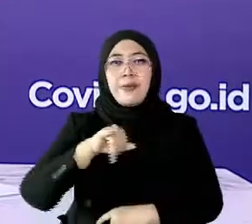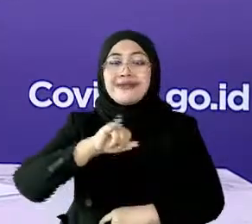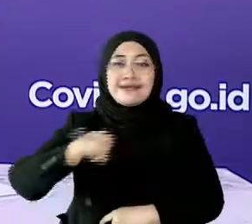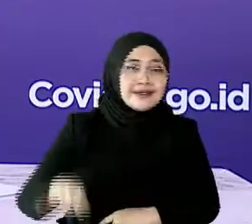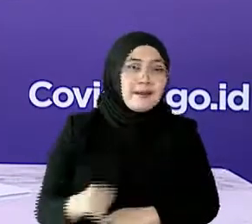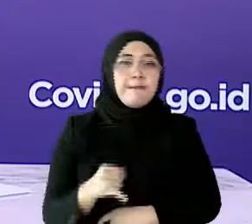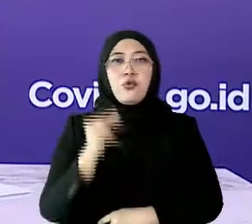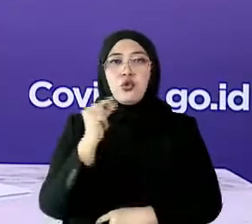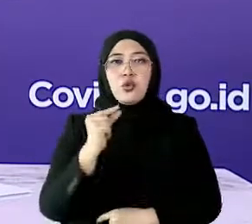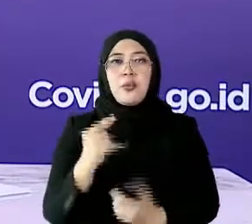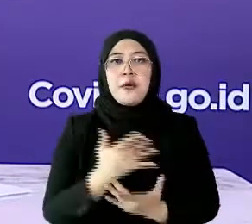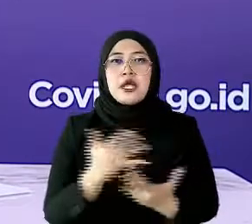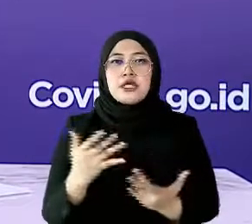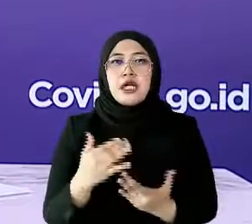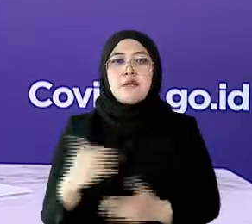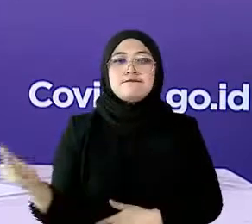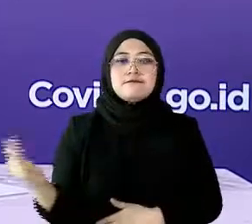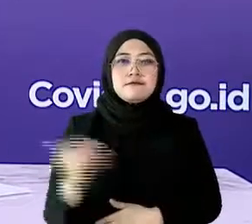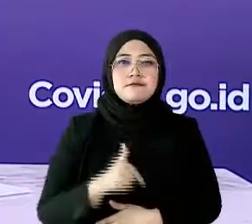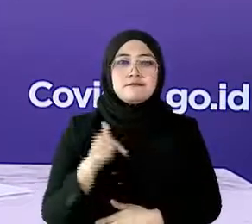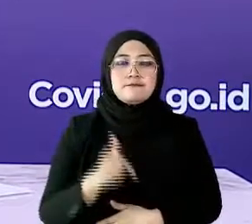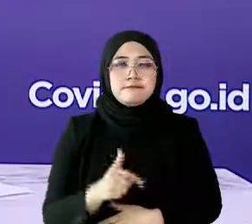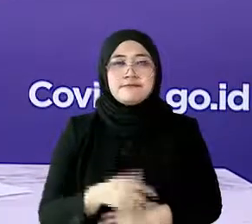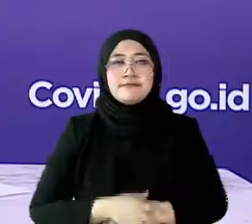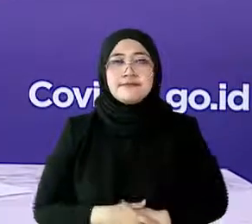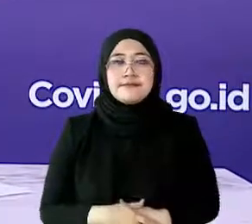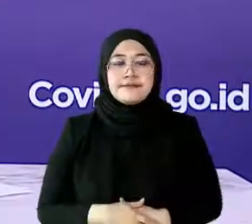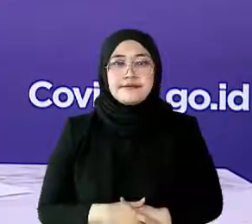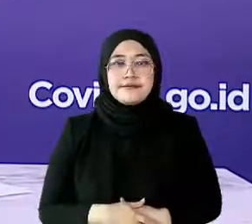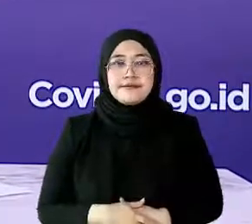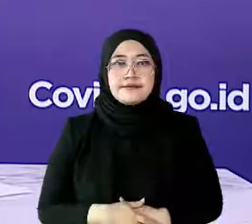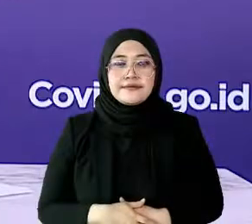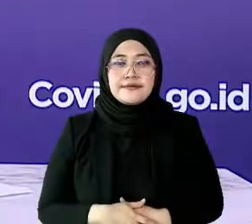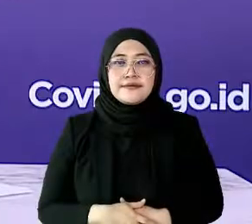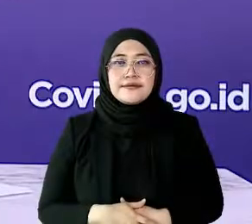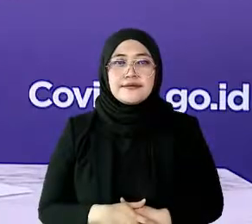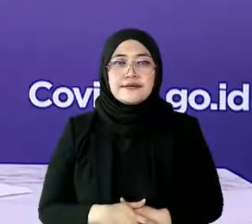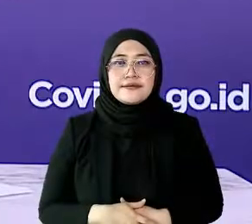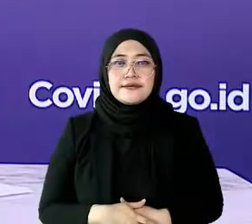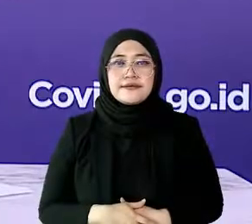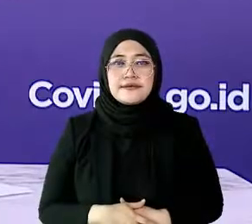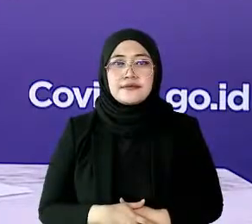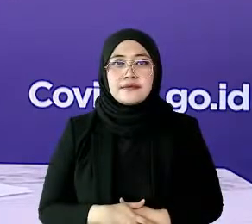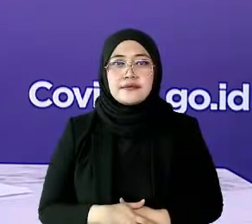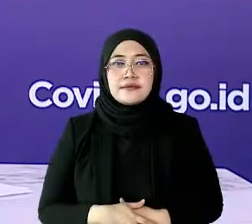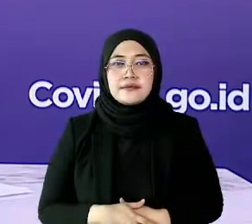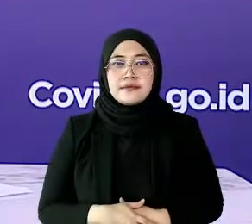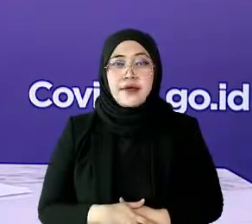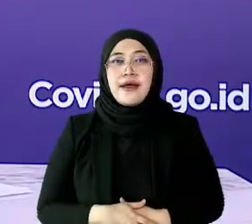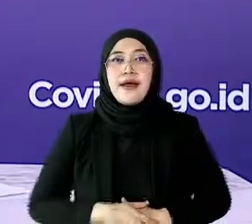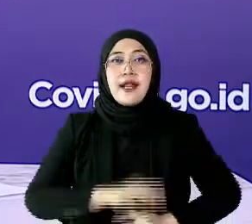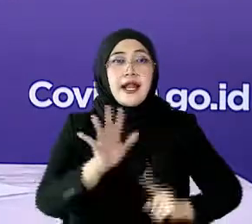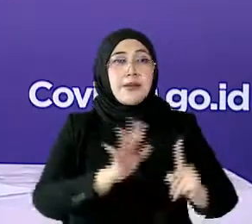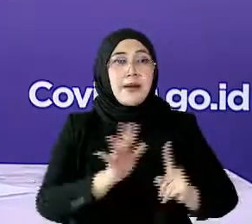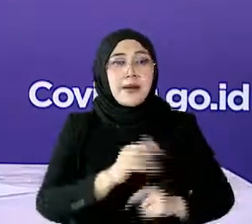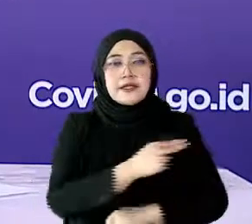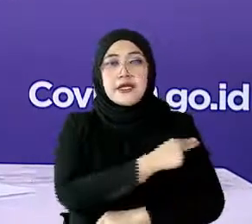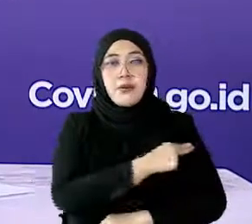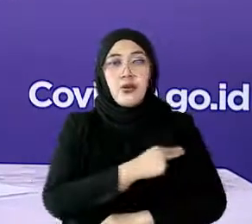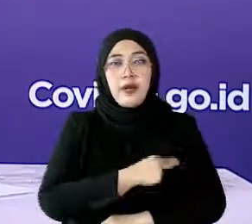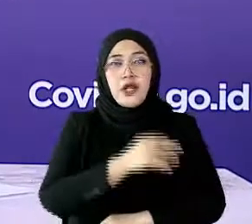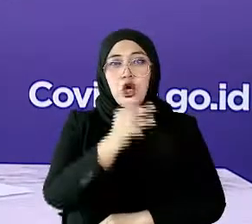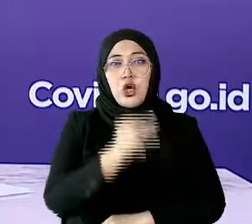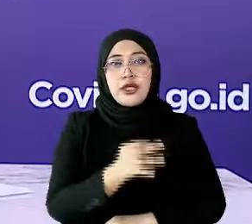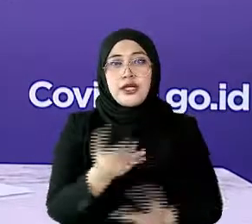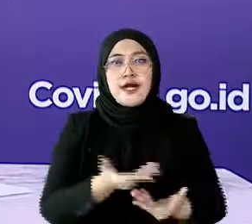bagi warga yang baru pulang dari bepergian antar wilayah Hai untuk 15 kabupaten kota